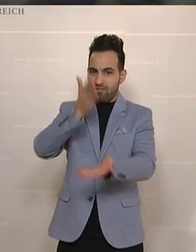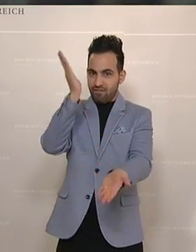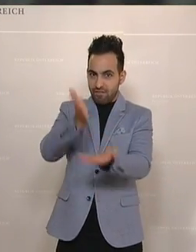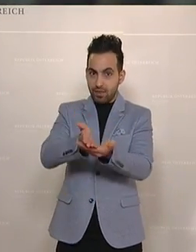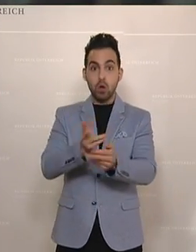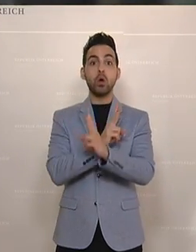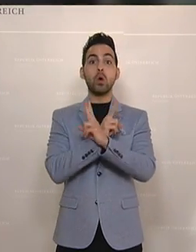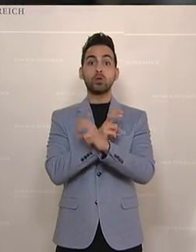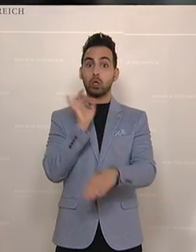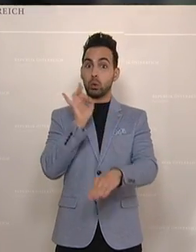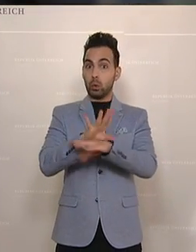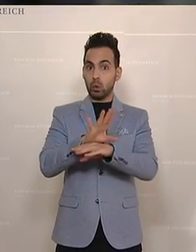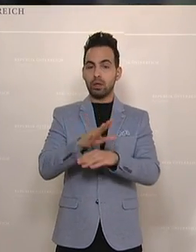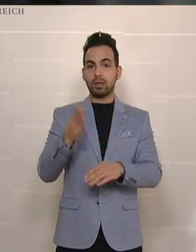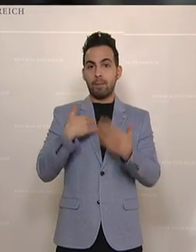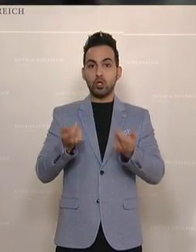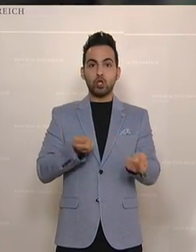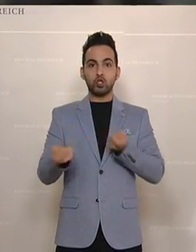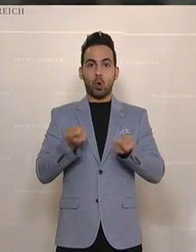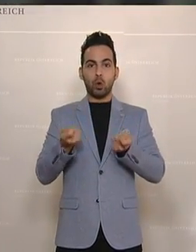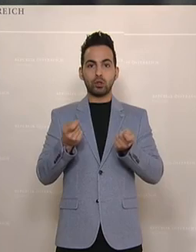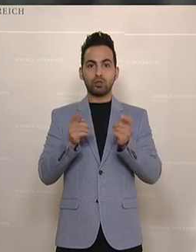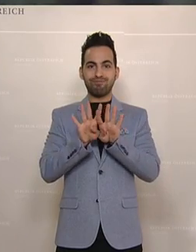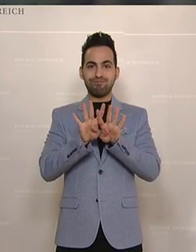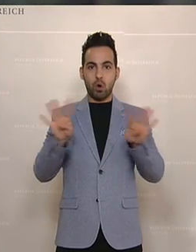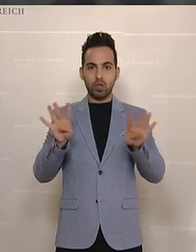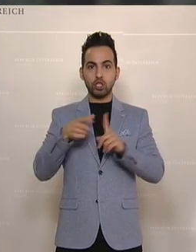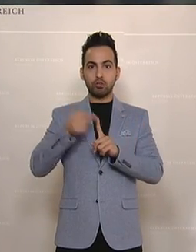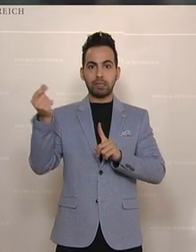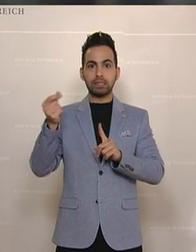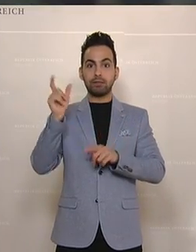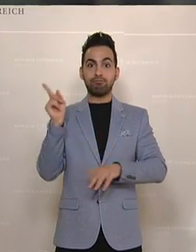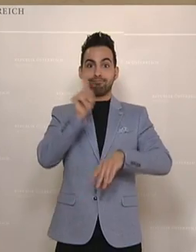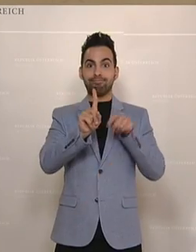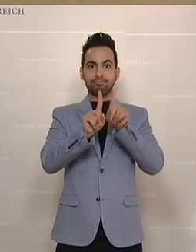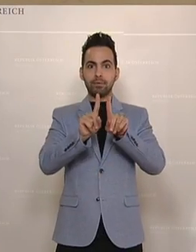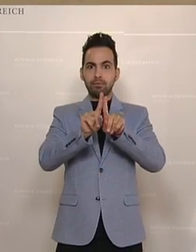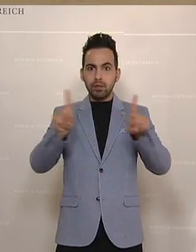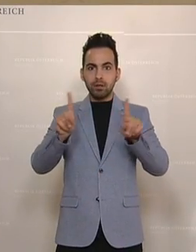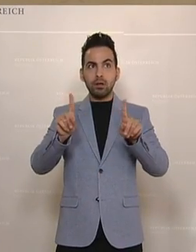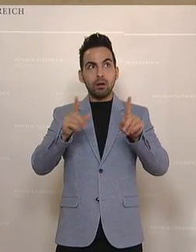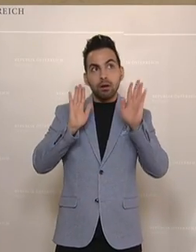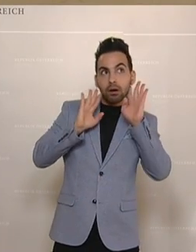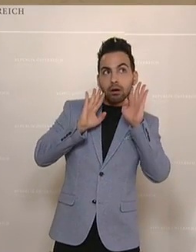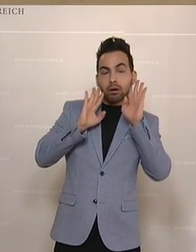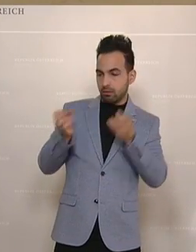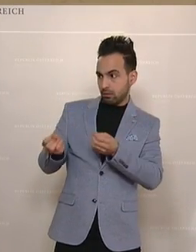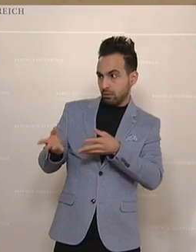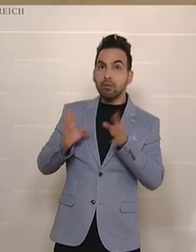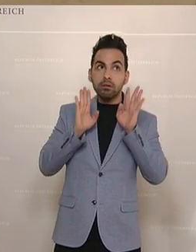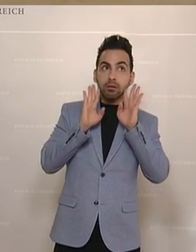Österreich hat das Glück gehabt, dass es auch im Steuerungsboard einen Spitzenbeamten entsenden hat können, der laufend direkt berichten hat können